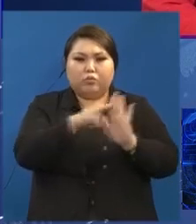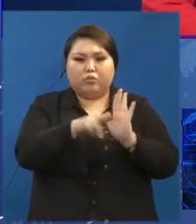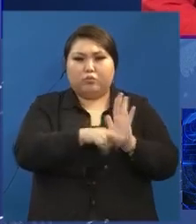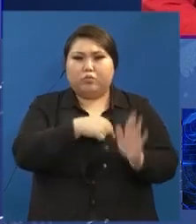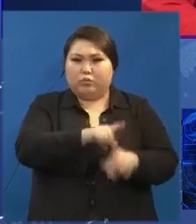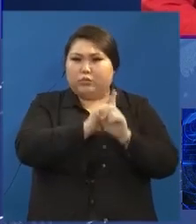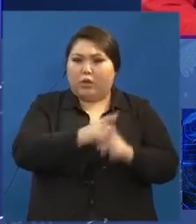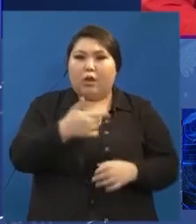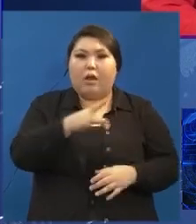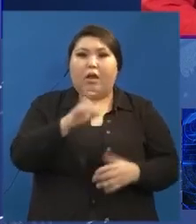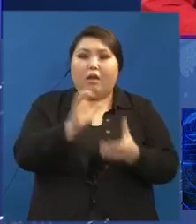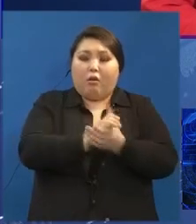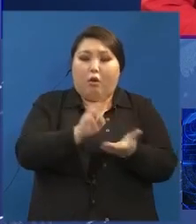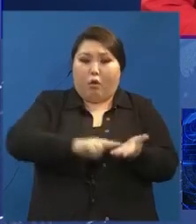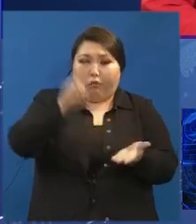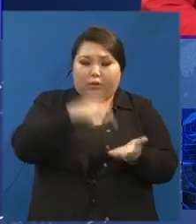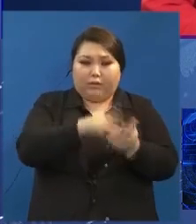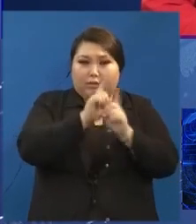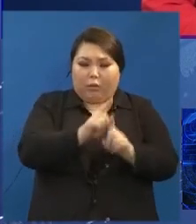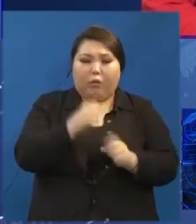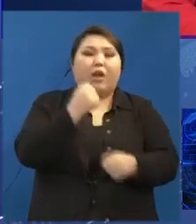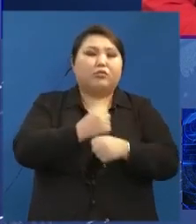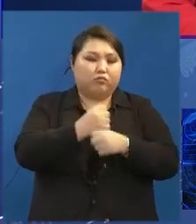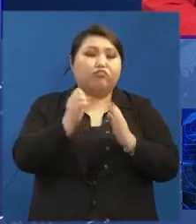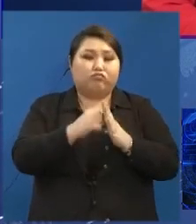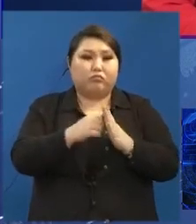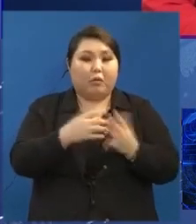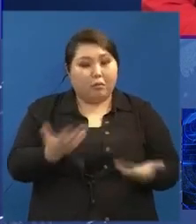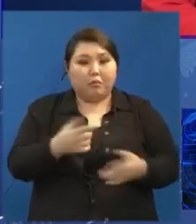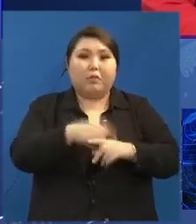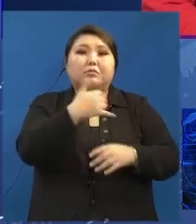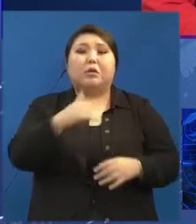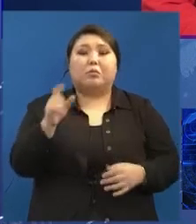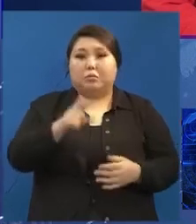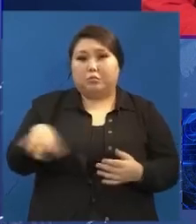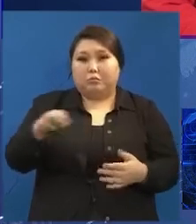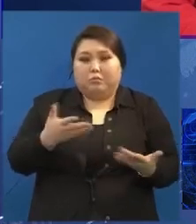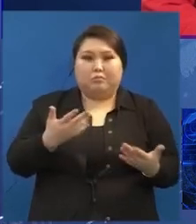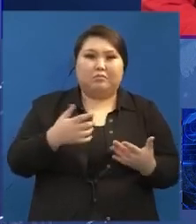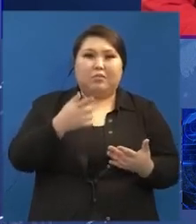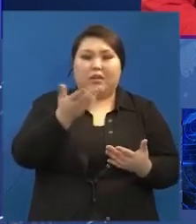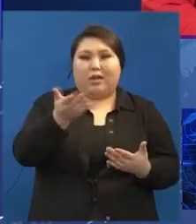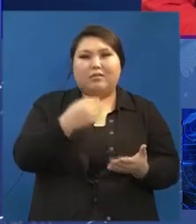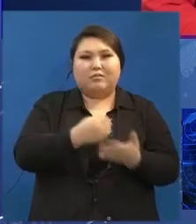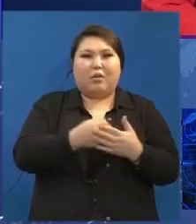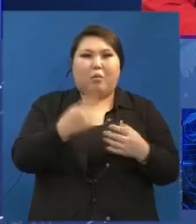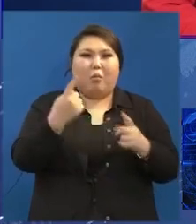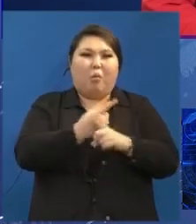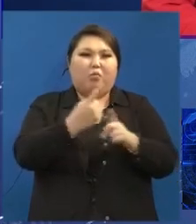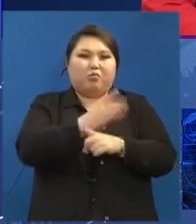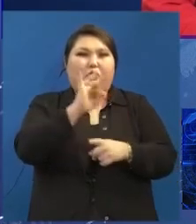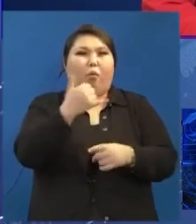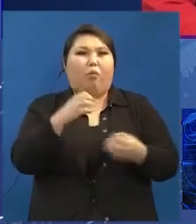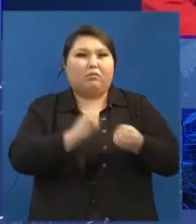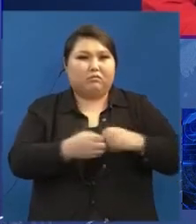гэрээ конвенцэд бичигдсэний дагуу л ажиллах хэрэгтэй. А тэрнээш зарим хүмүүс бол бас намайг одоо та зарим үед ингээд буруу шоу